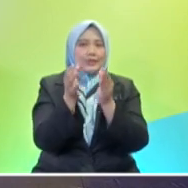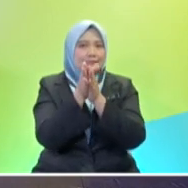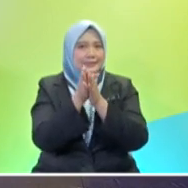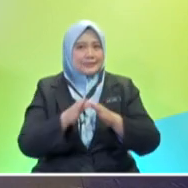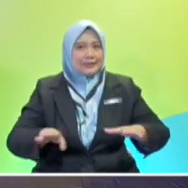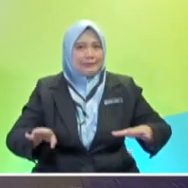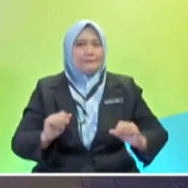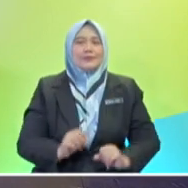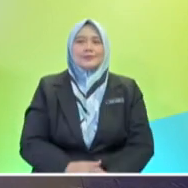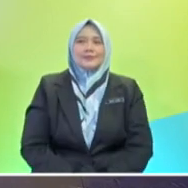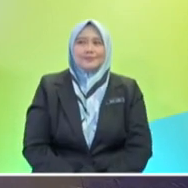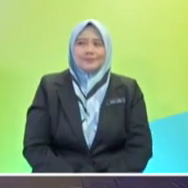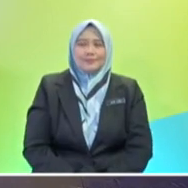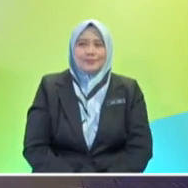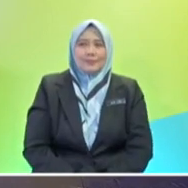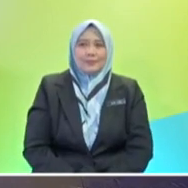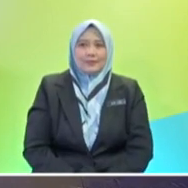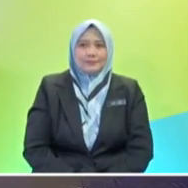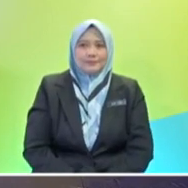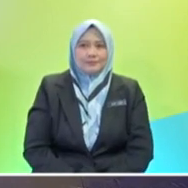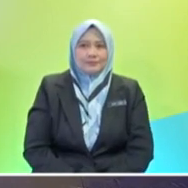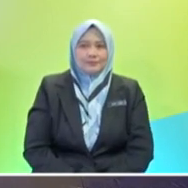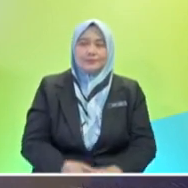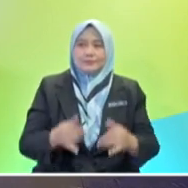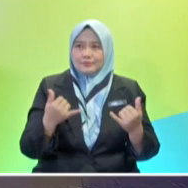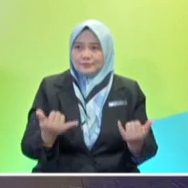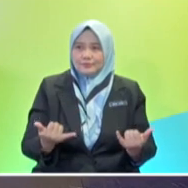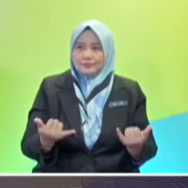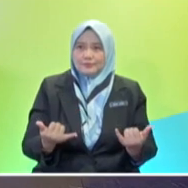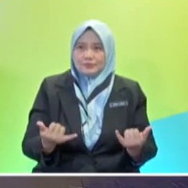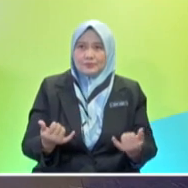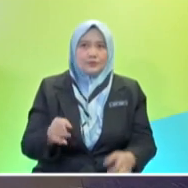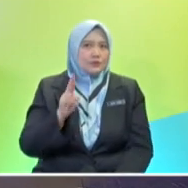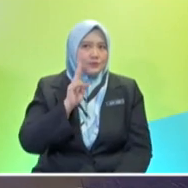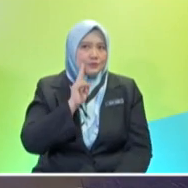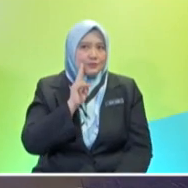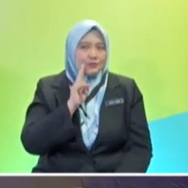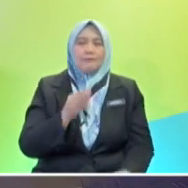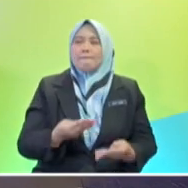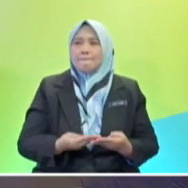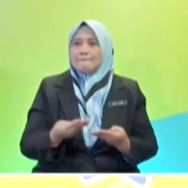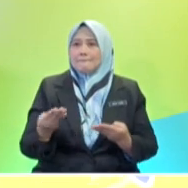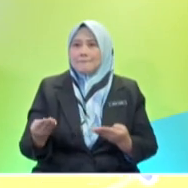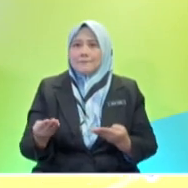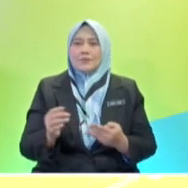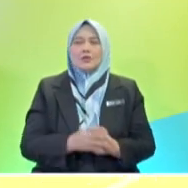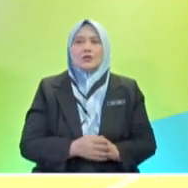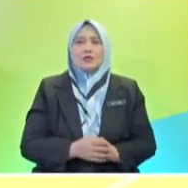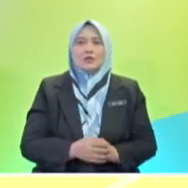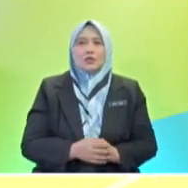wah, wah. Ya, dipersilakan Umairah berikan soalan kepada kumpulan bersih. Silakan, Umairah.